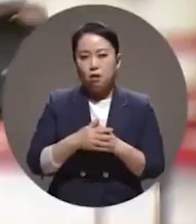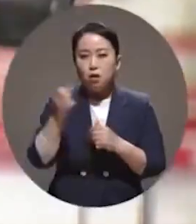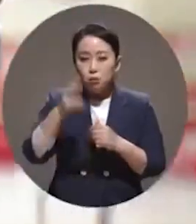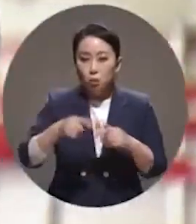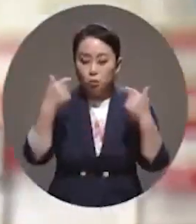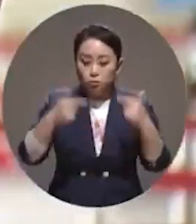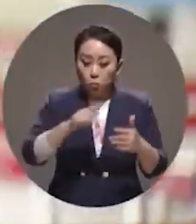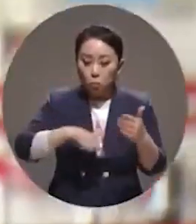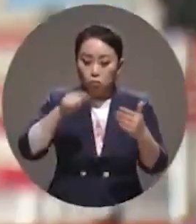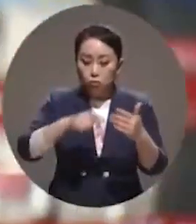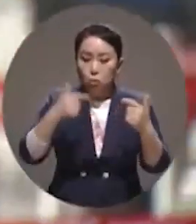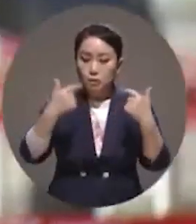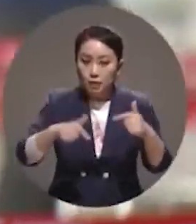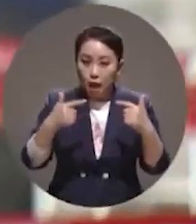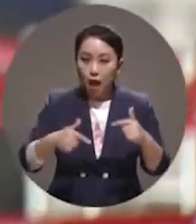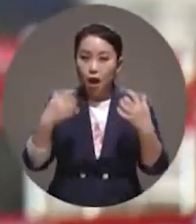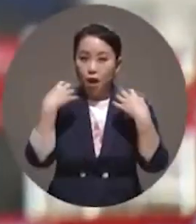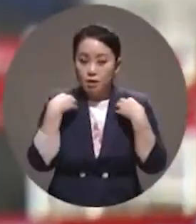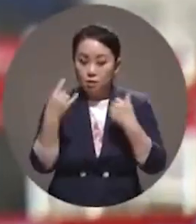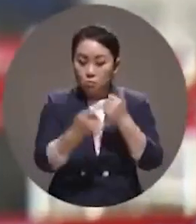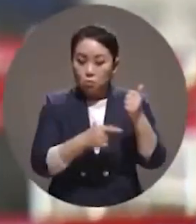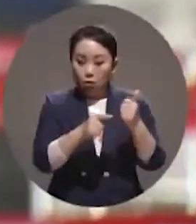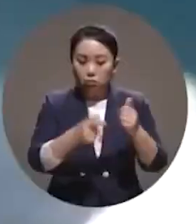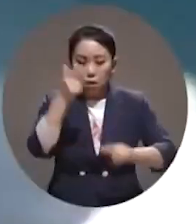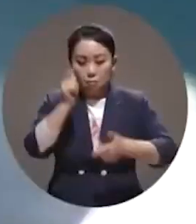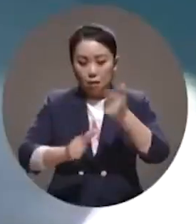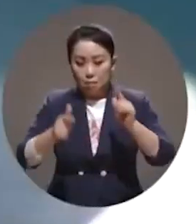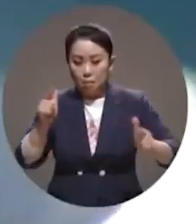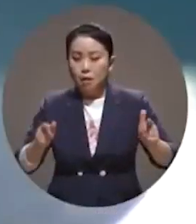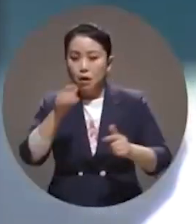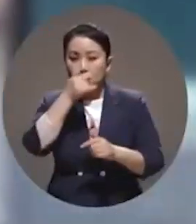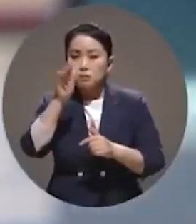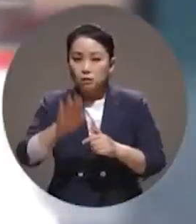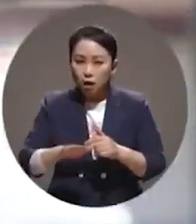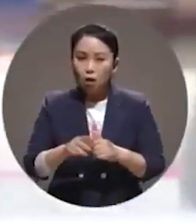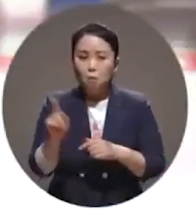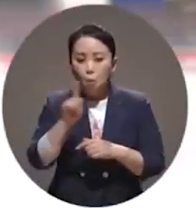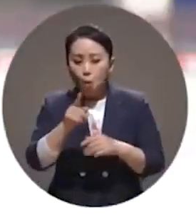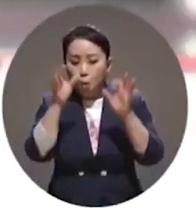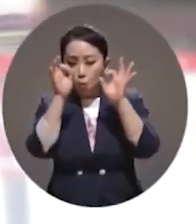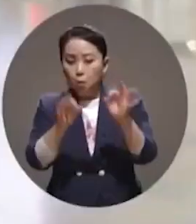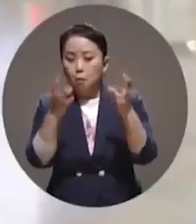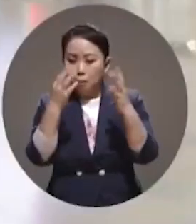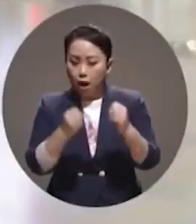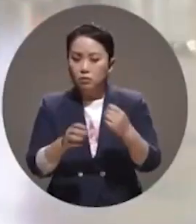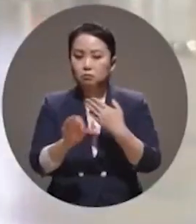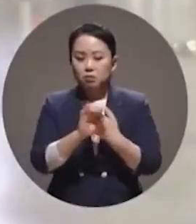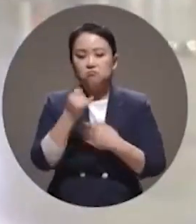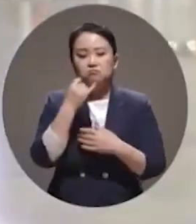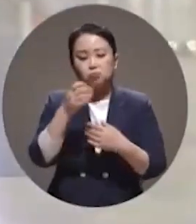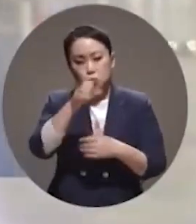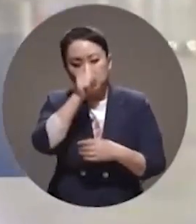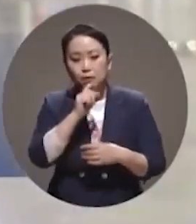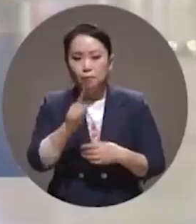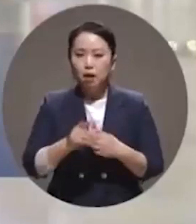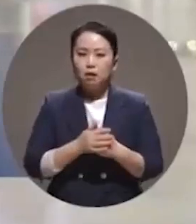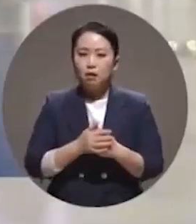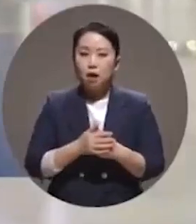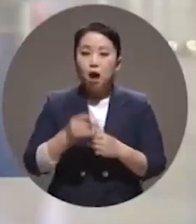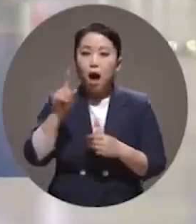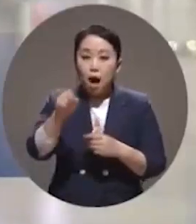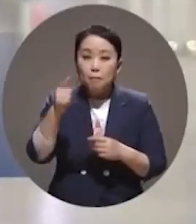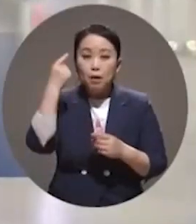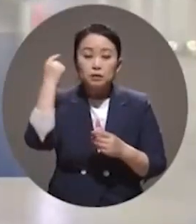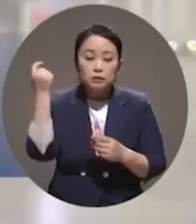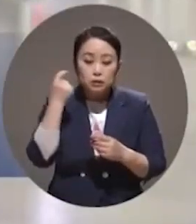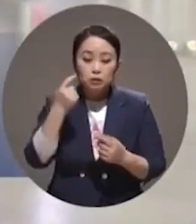정책 분야도 다른데 뭐라도 많이 보고 오면 낫다는 설명만 되풀이합니다. 백문이 불일견이라고 가서 보고